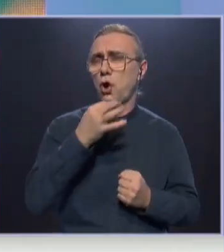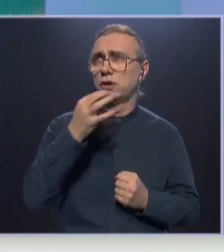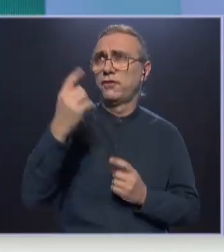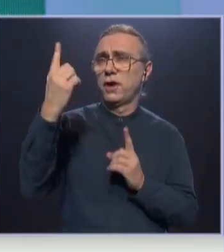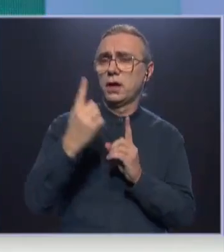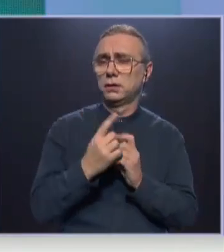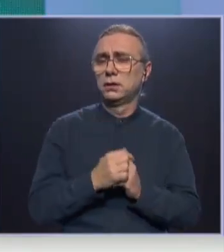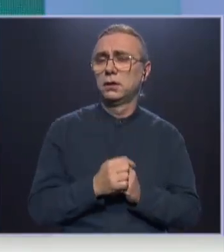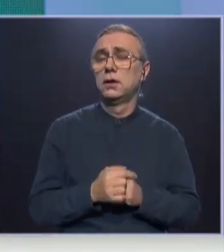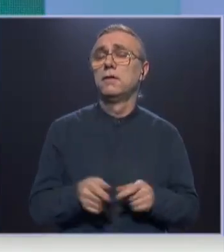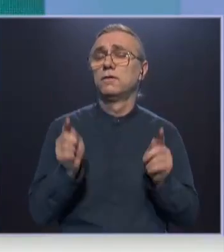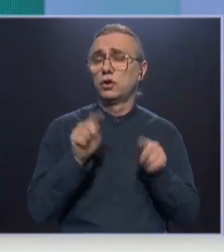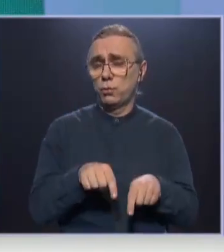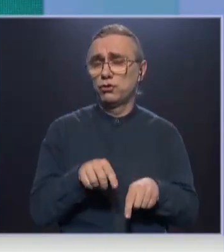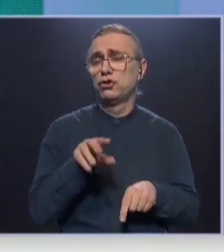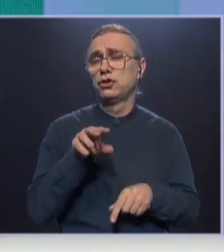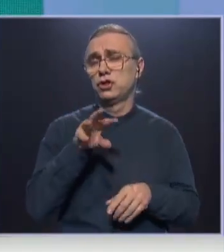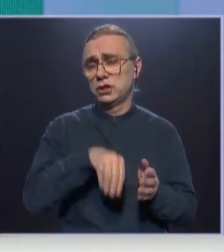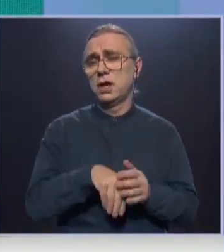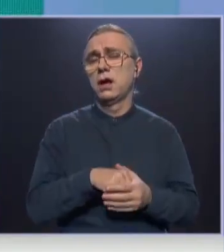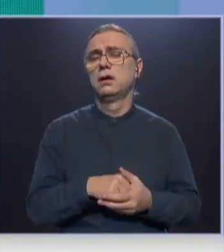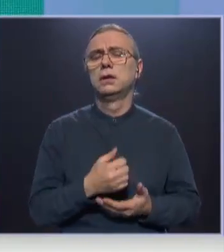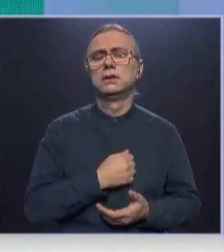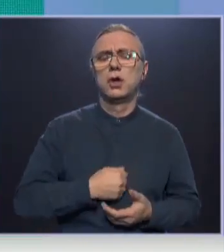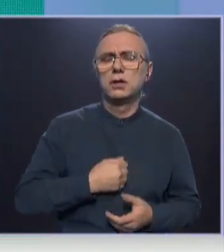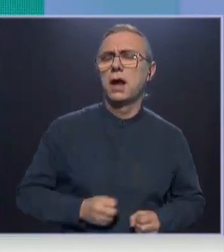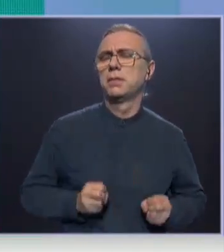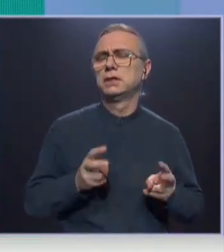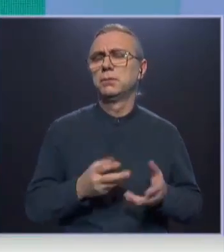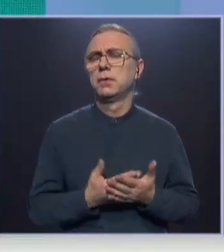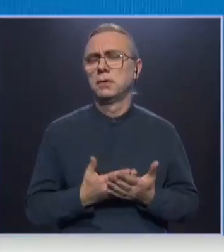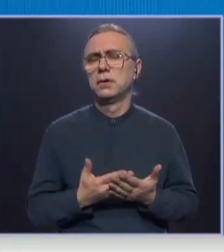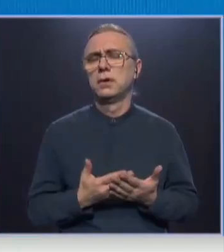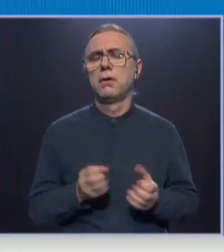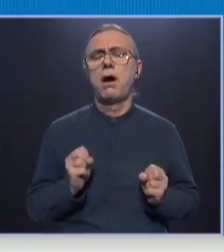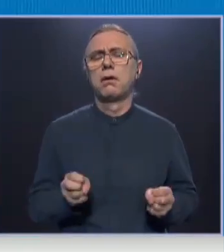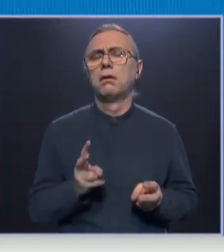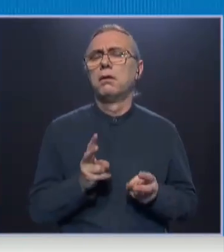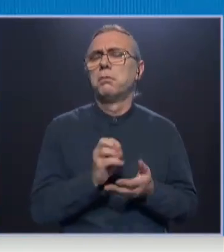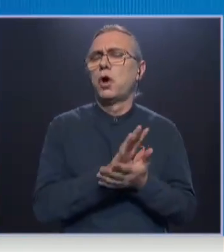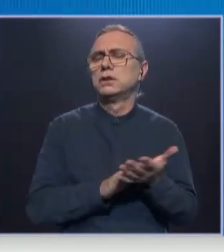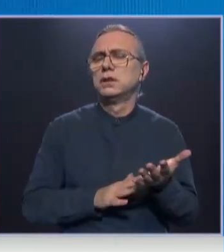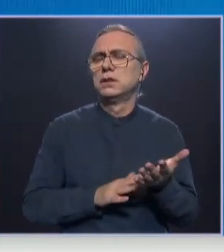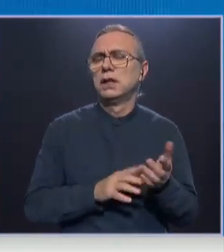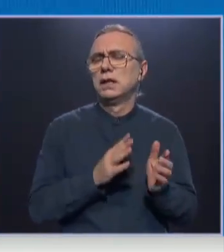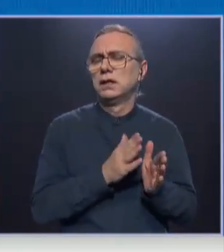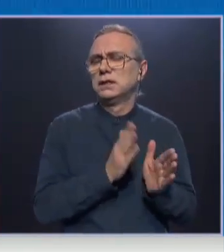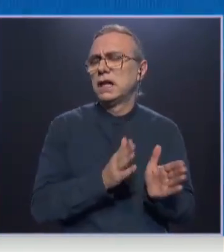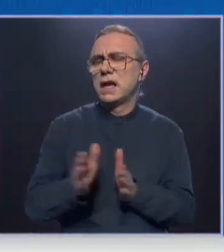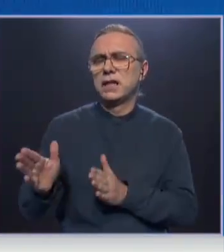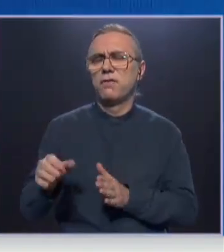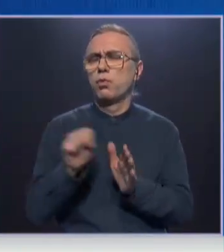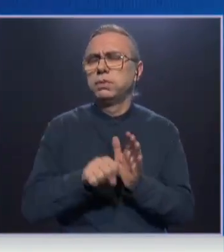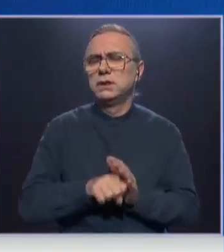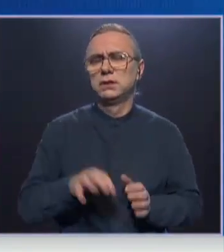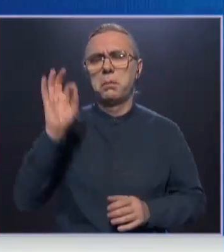числе злодею-преступнику, как простить серийного убийцу, как простить маньяка, как простить человека, который